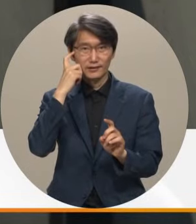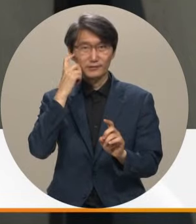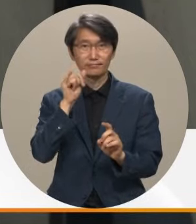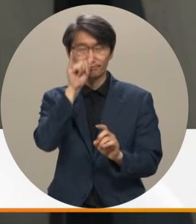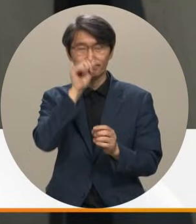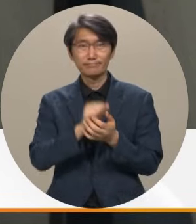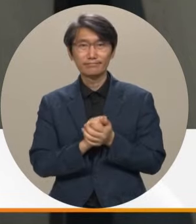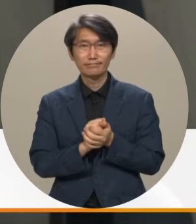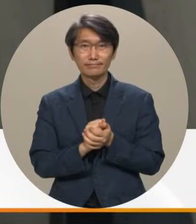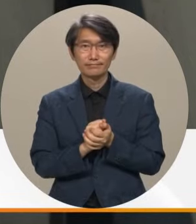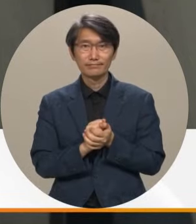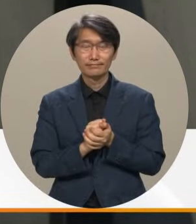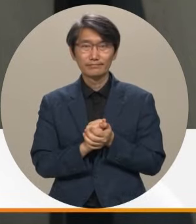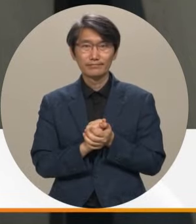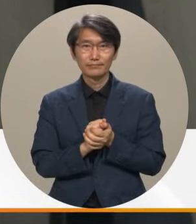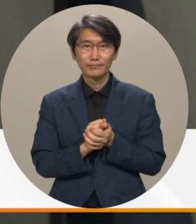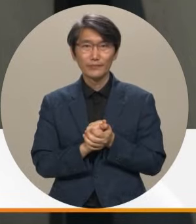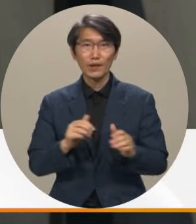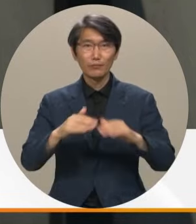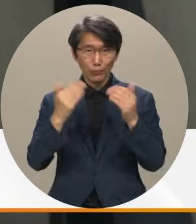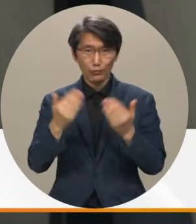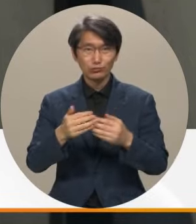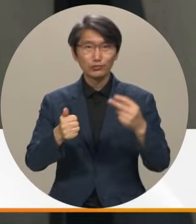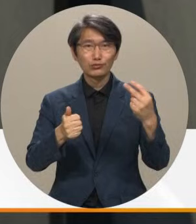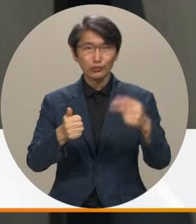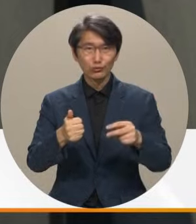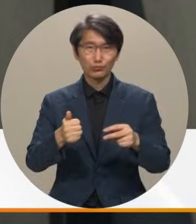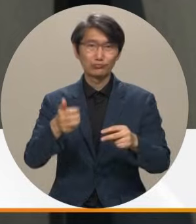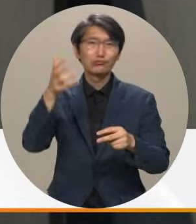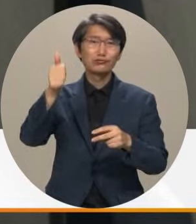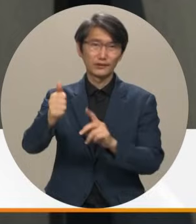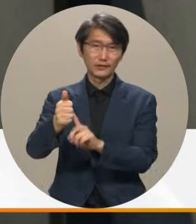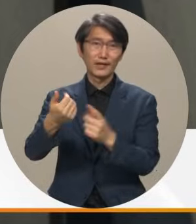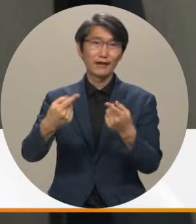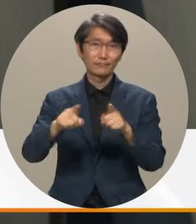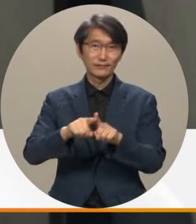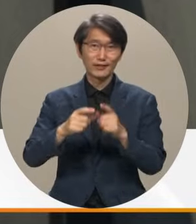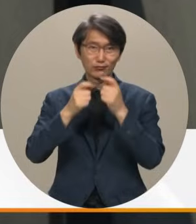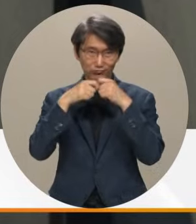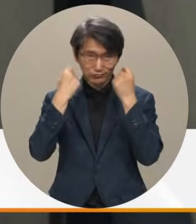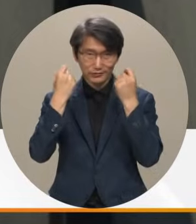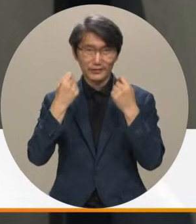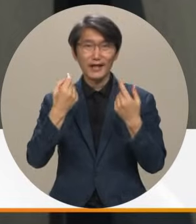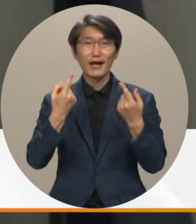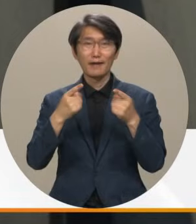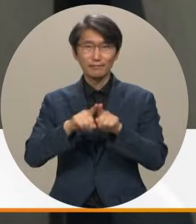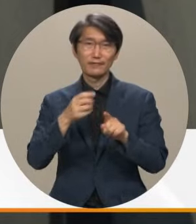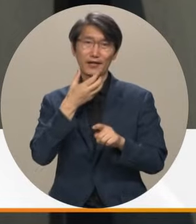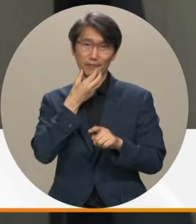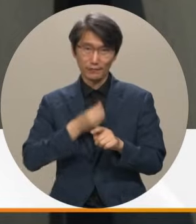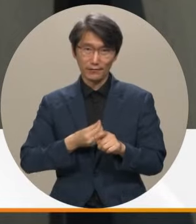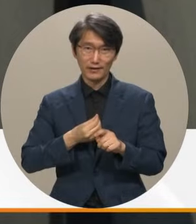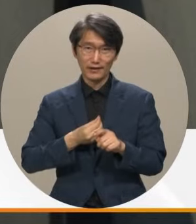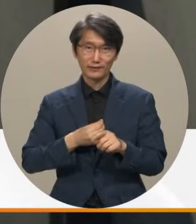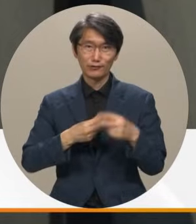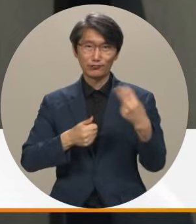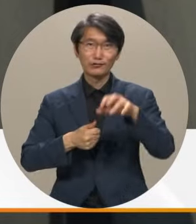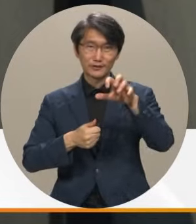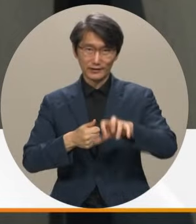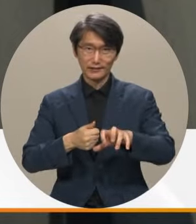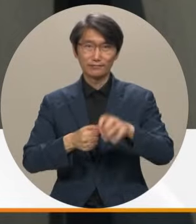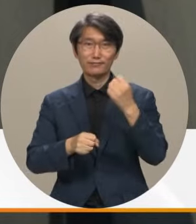생각이 있고요. 모든 교육의 주체들이 함께 웃는 그리고 함께 행복한 그런 교육